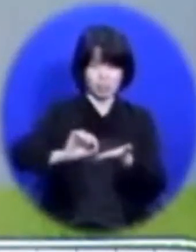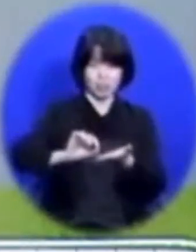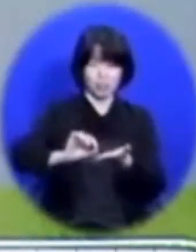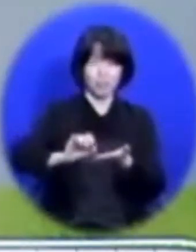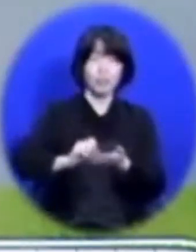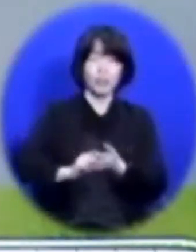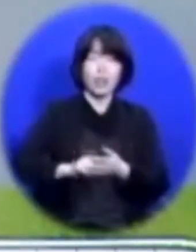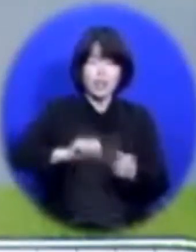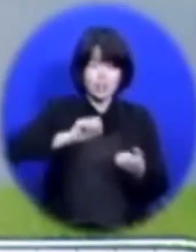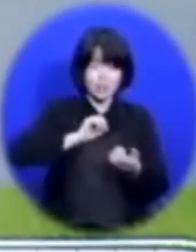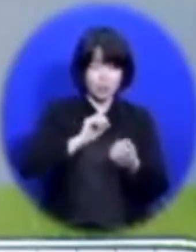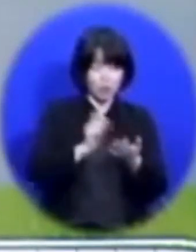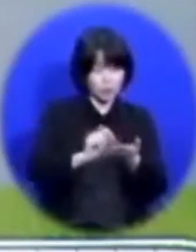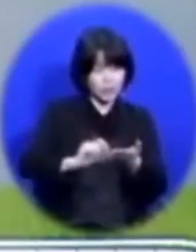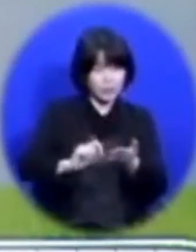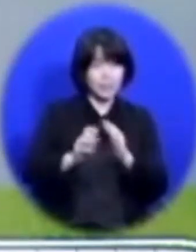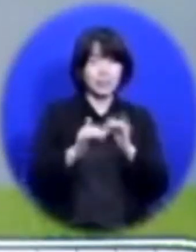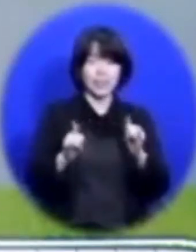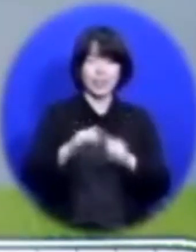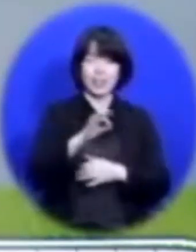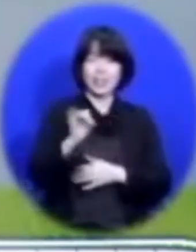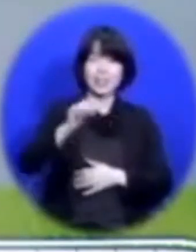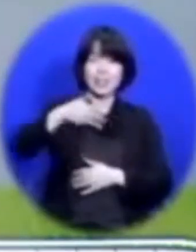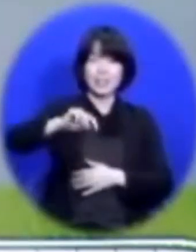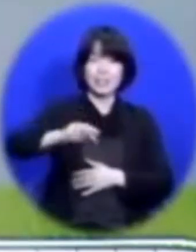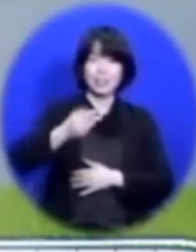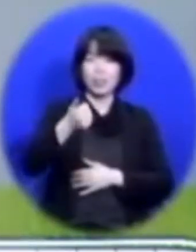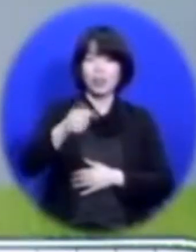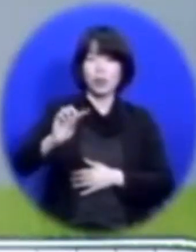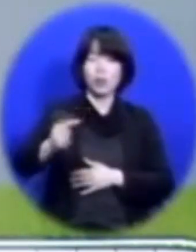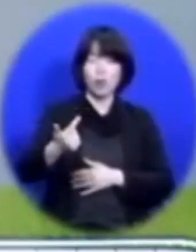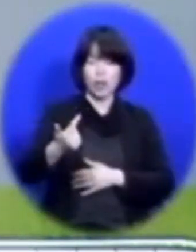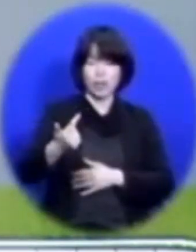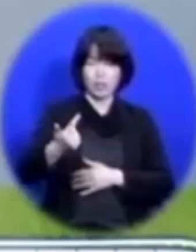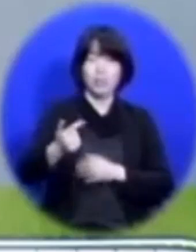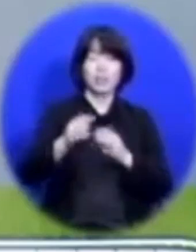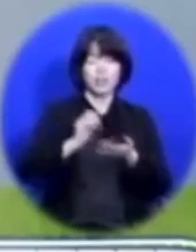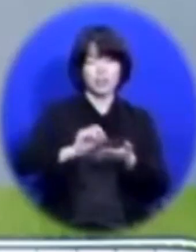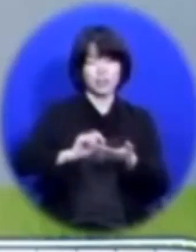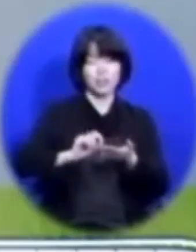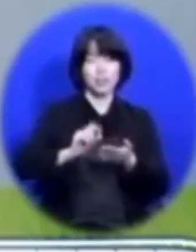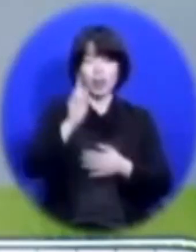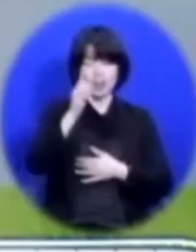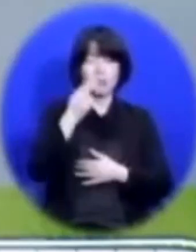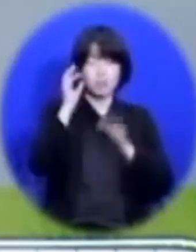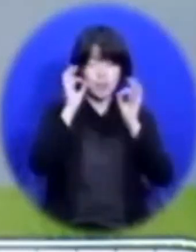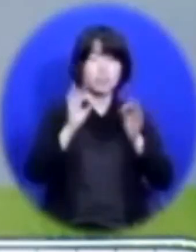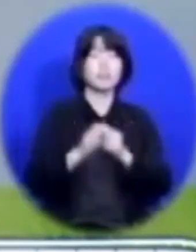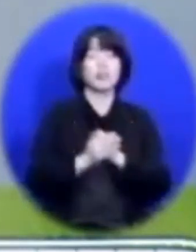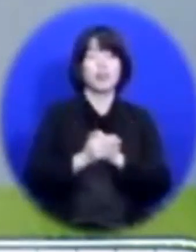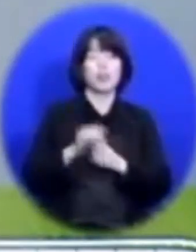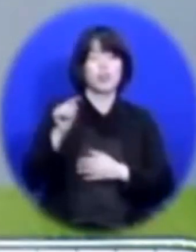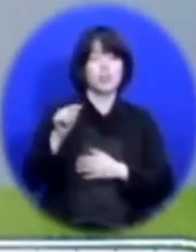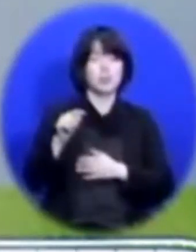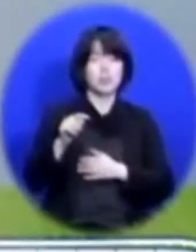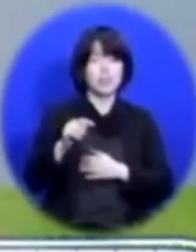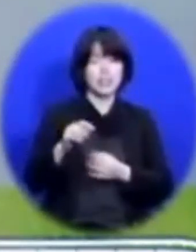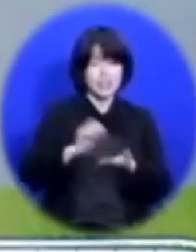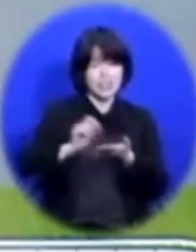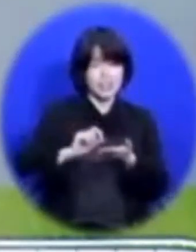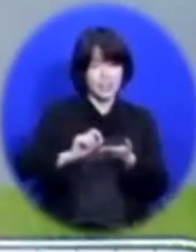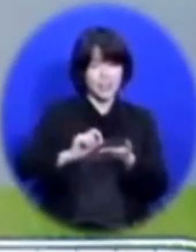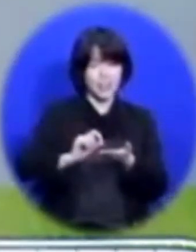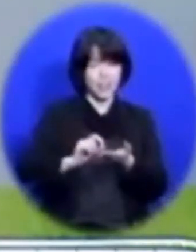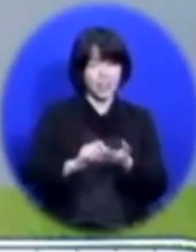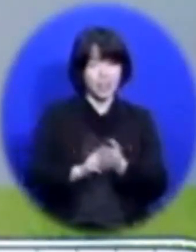여러분,제가이철안작가님의글을봤습니다 .그가작가로데뷔 하고전업작가로활동